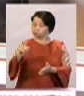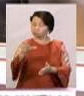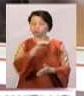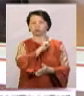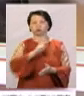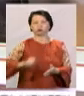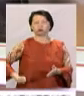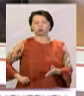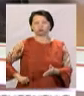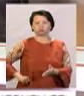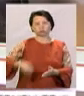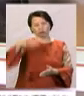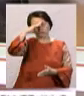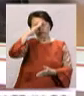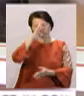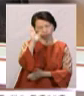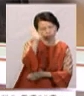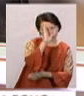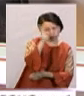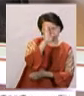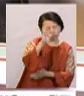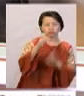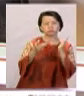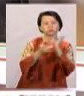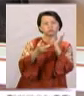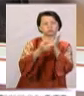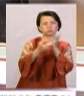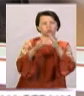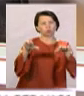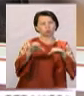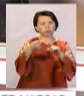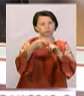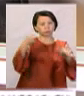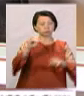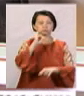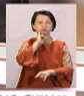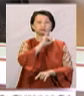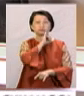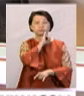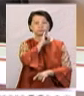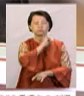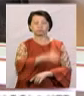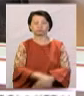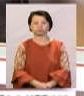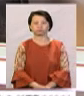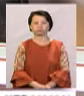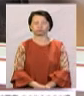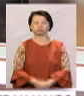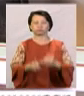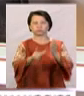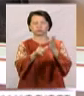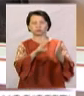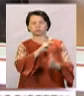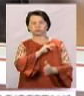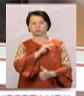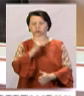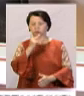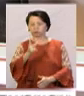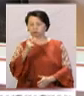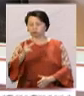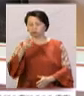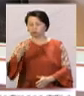Johor diintip menggunakan teknologi buatan Israel. Timbalan Menteri Komunikasi dan Multimedia KKMM